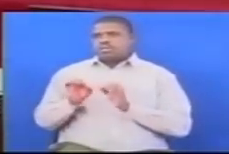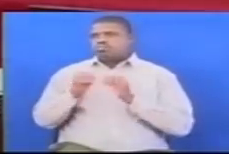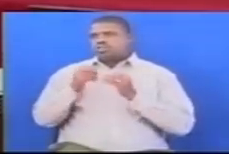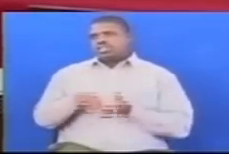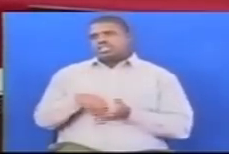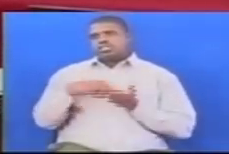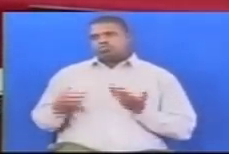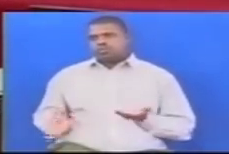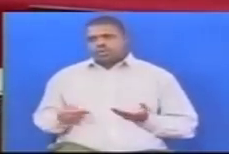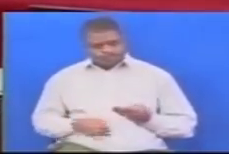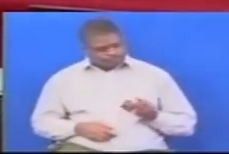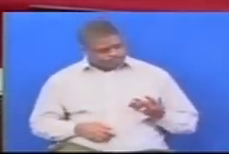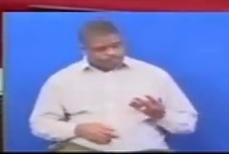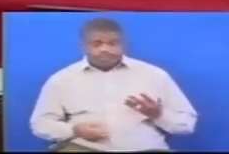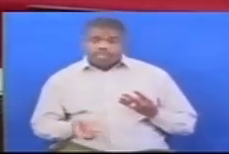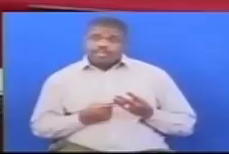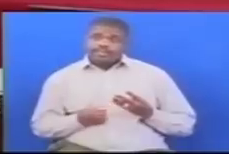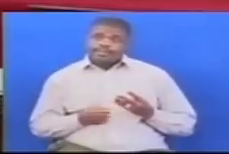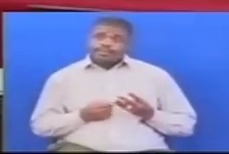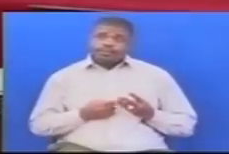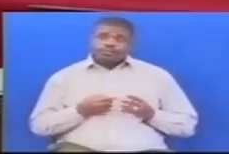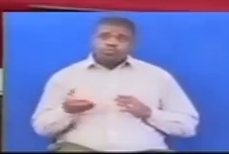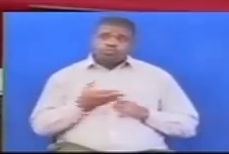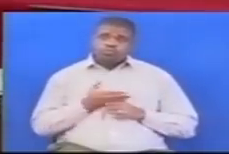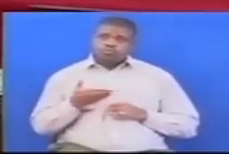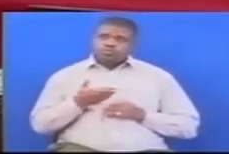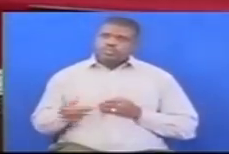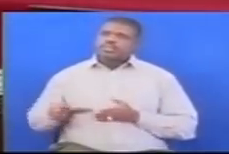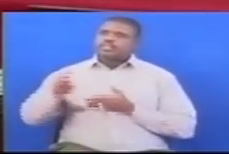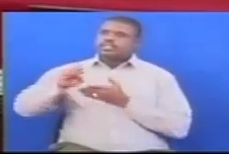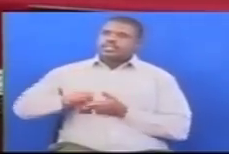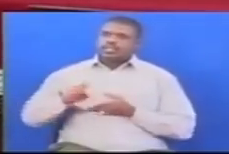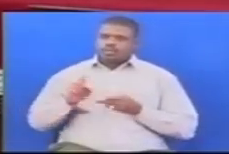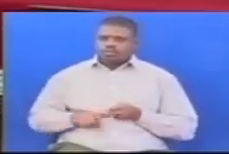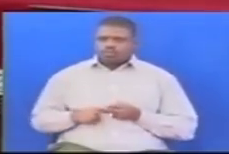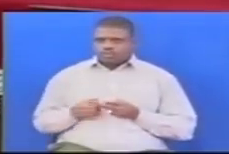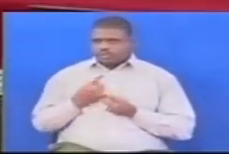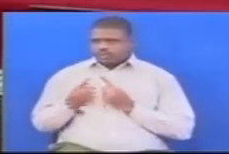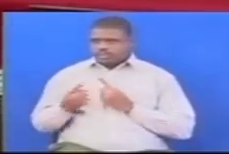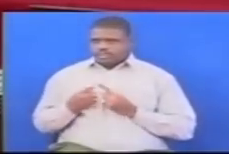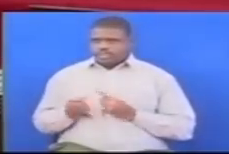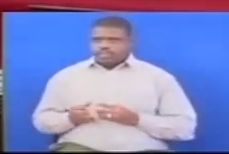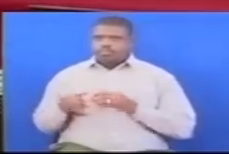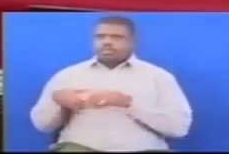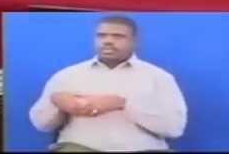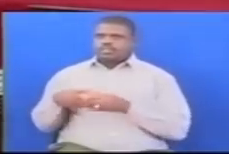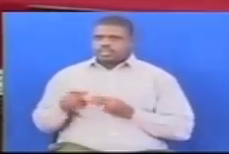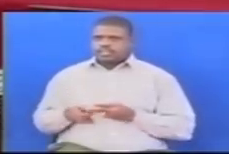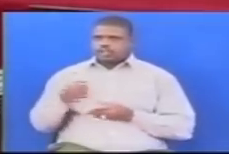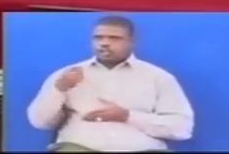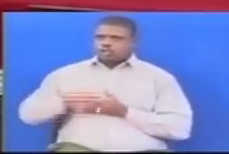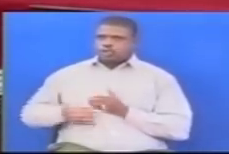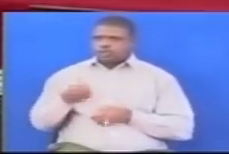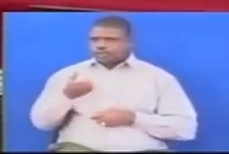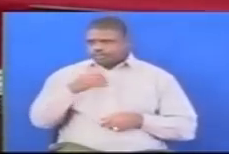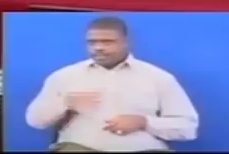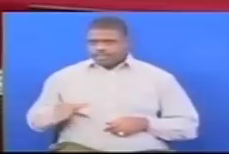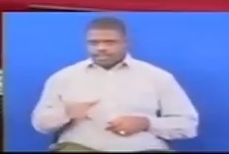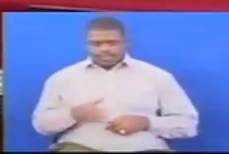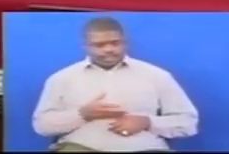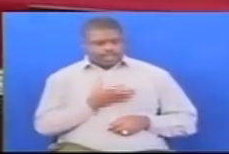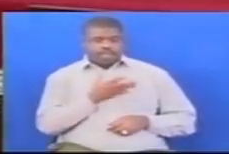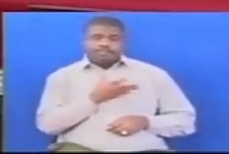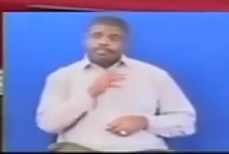nne, Mheshimiwa Waziri, ni swala la ongezeko la, kama walivyosema kamati, la tozo ya maji ya shilingi